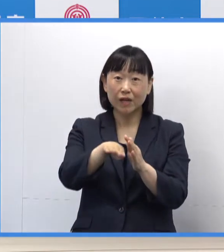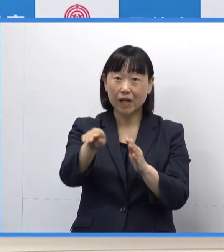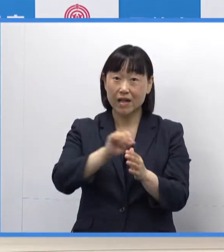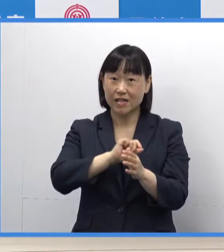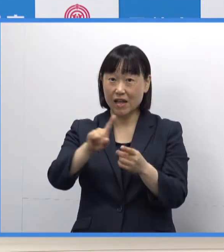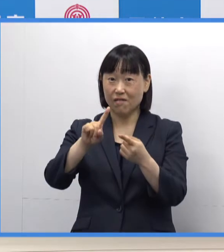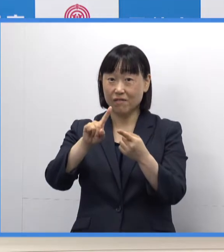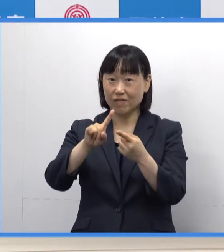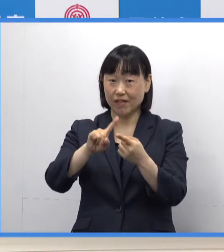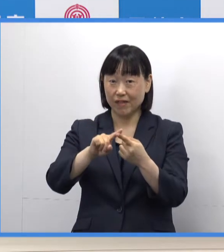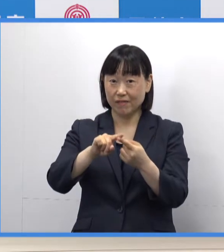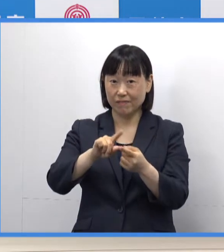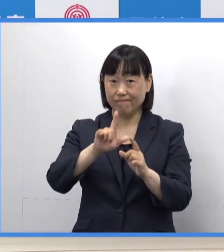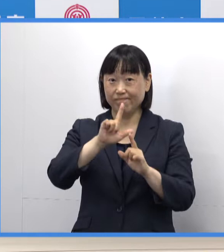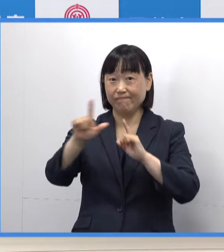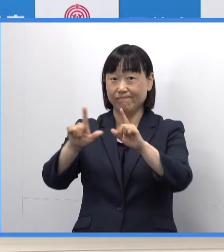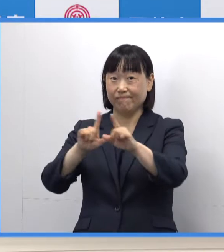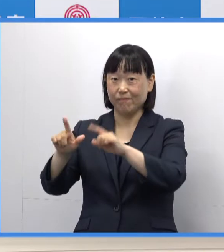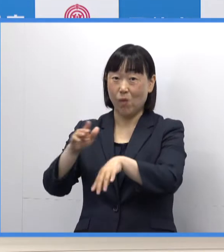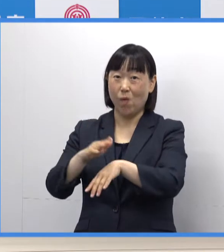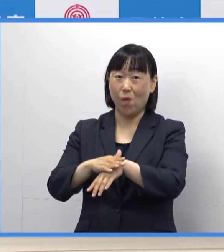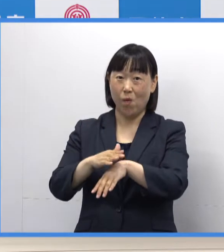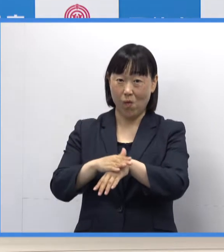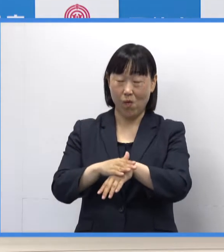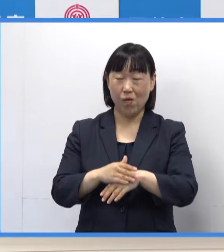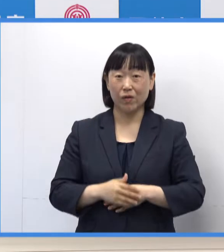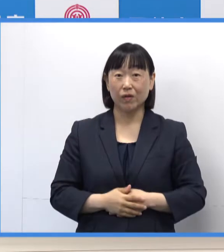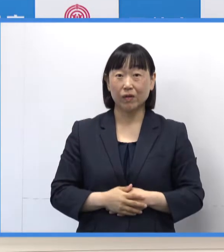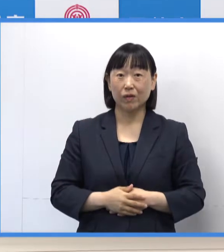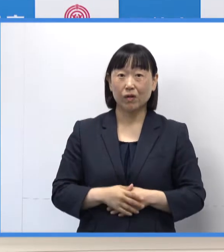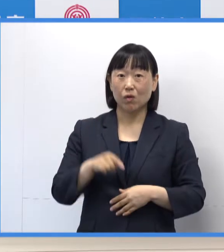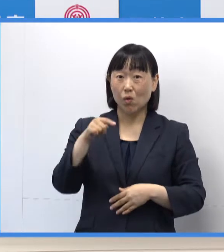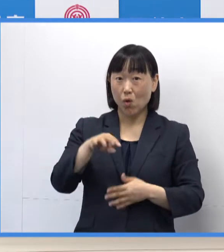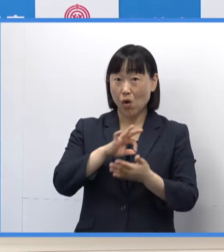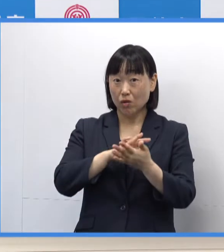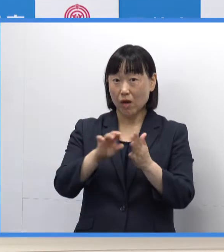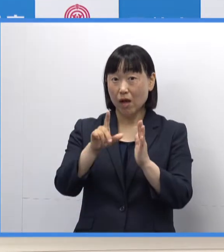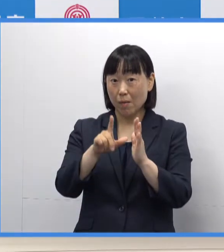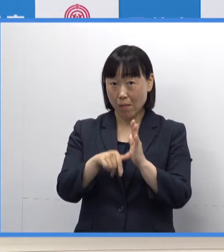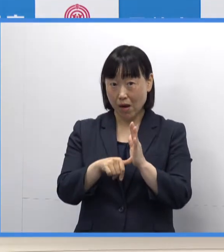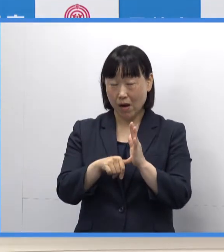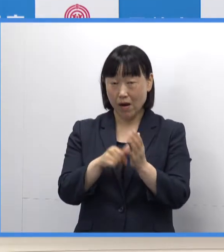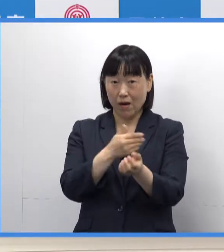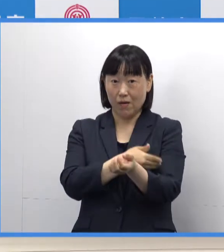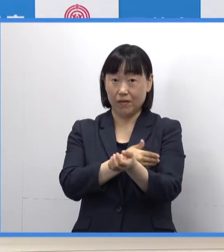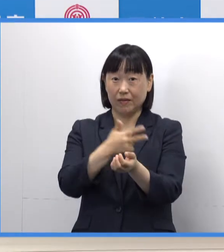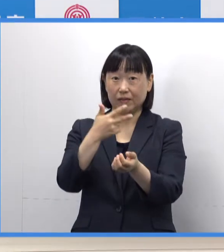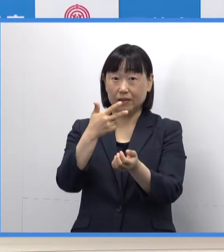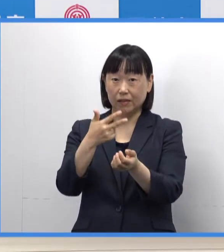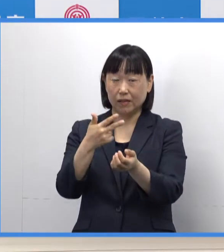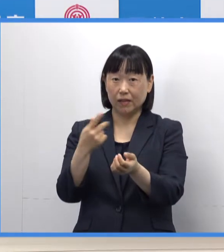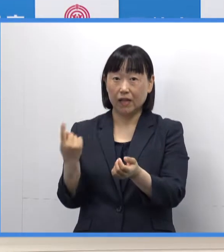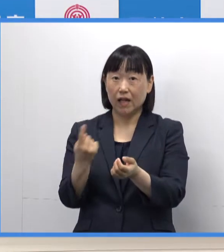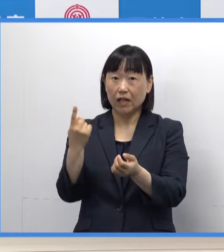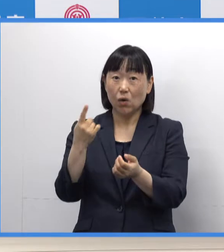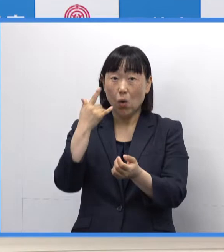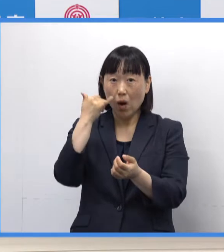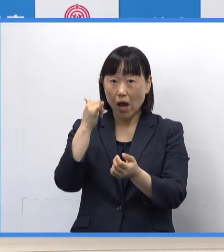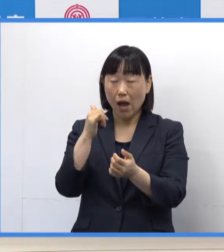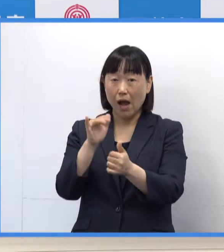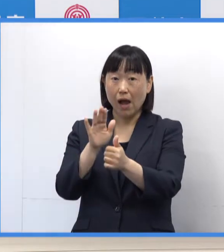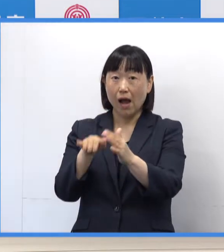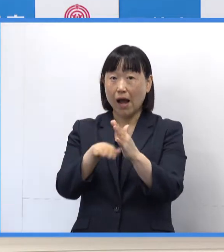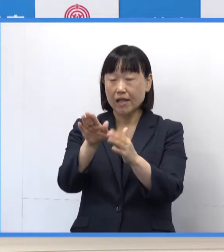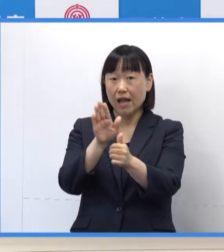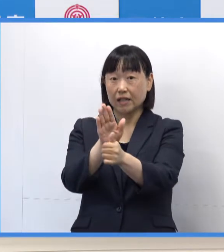極的に情報を届けることとしました。 LINE の活用にあたっては、岡崎市一人親家庭支